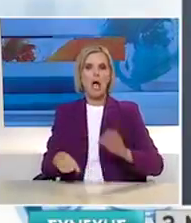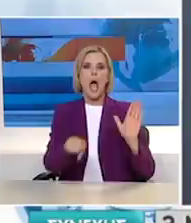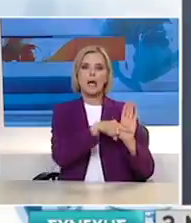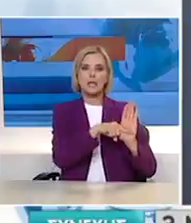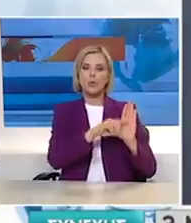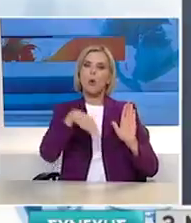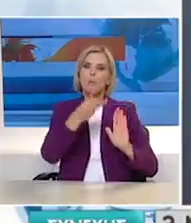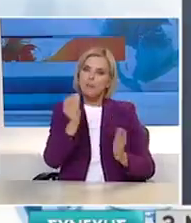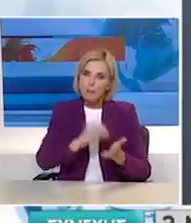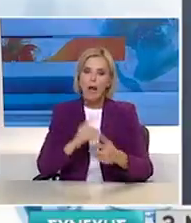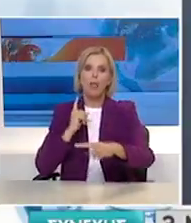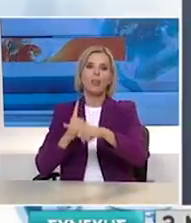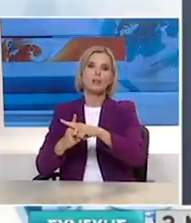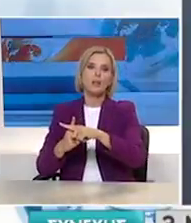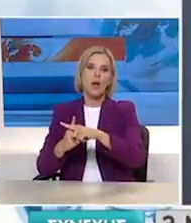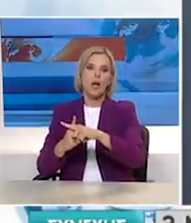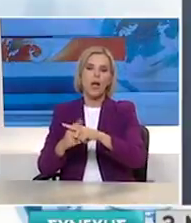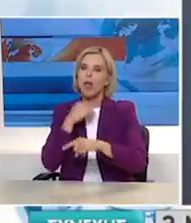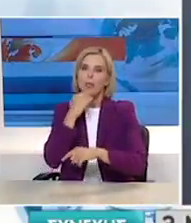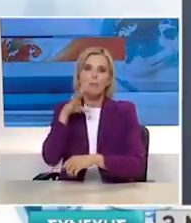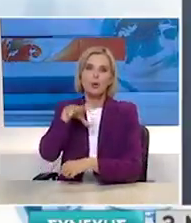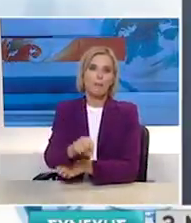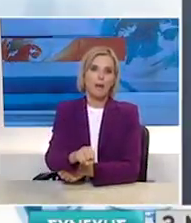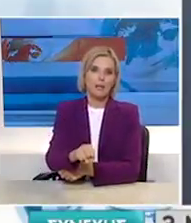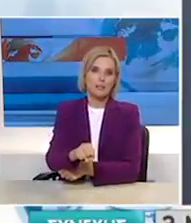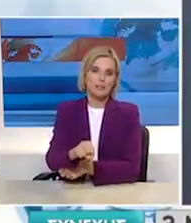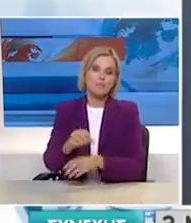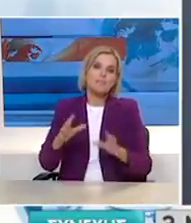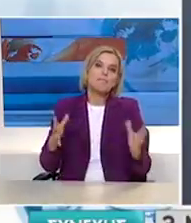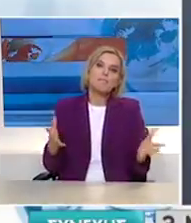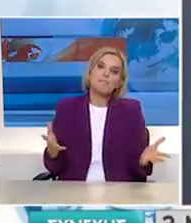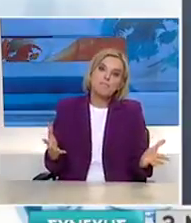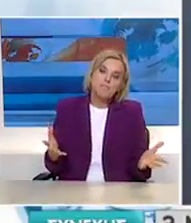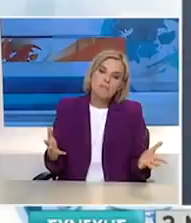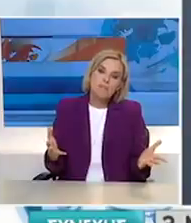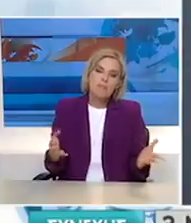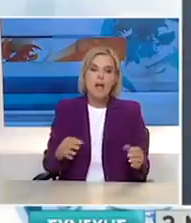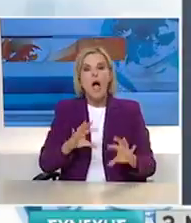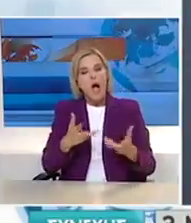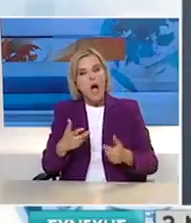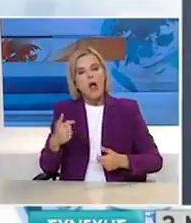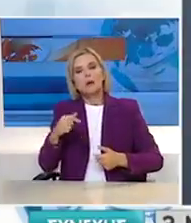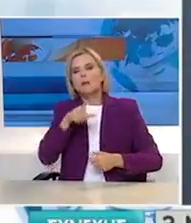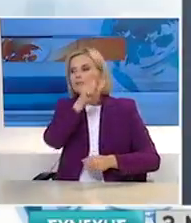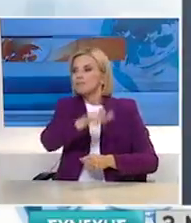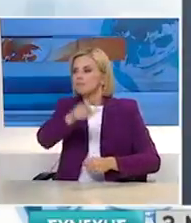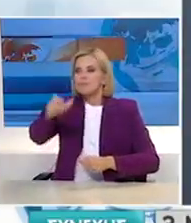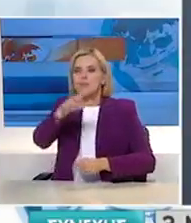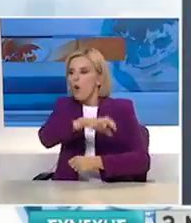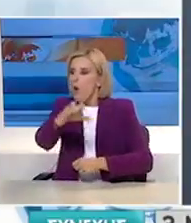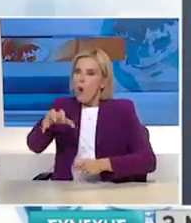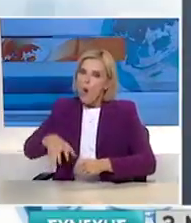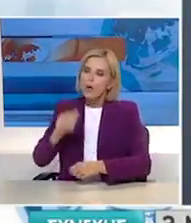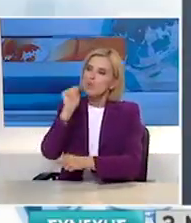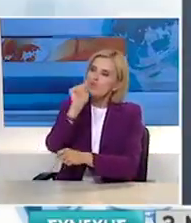τόσο καλά και φυσικά να μην το πιάσει γιατί θα είναι στην περίοδο επώας. Παρ' όλα αυτά αφήνουν την ευχέρεια σε μια χώρα να εισηγηθεί, να πραγματοποιήσει ελέγχους,